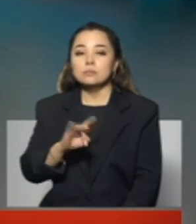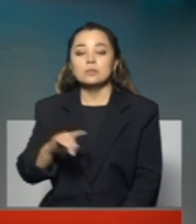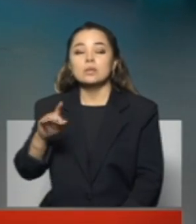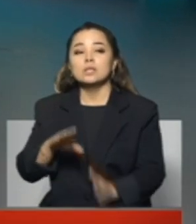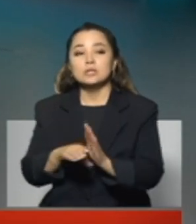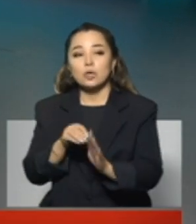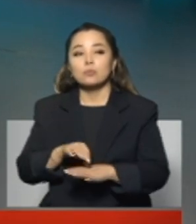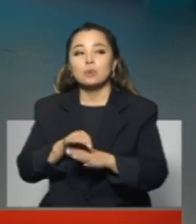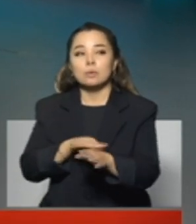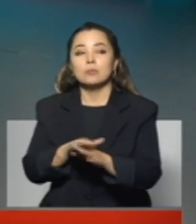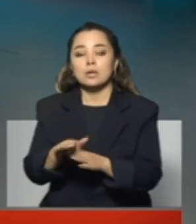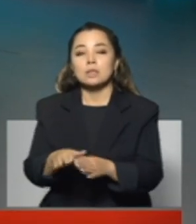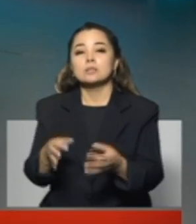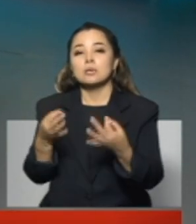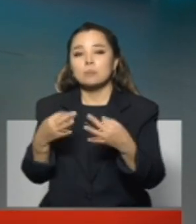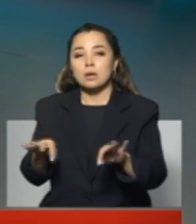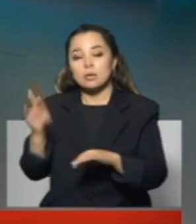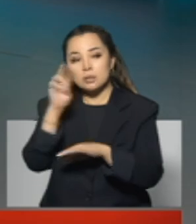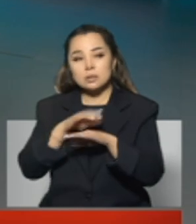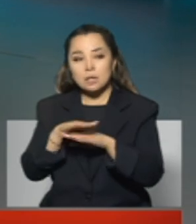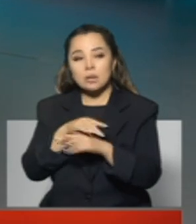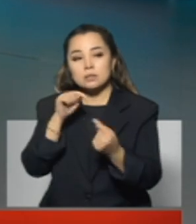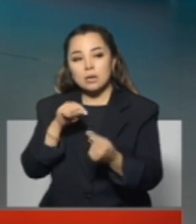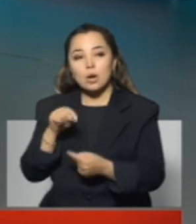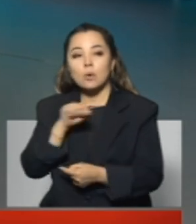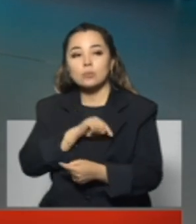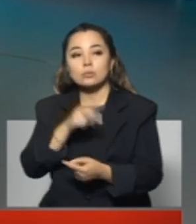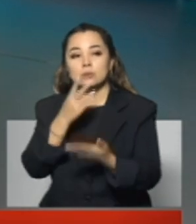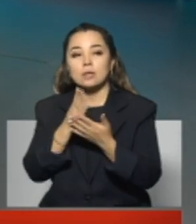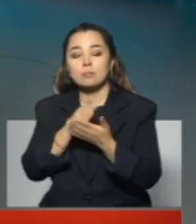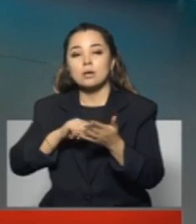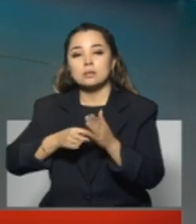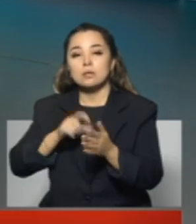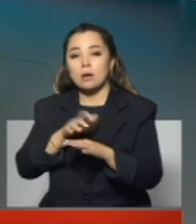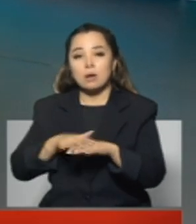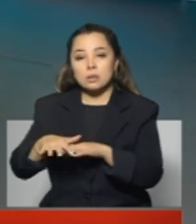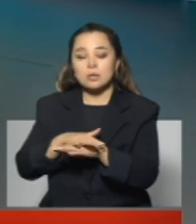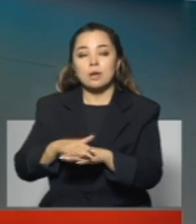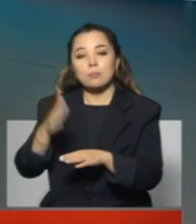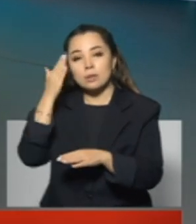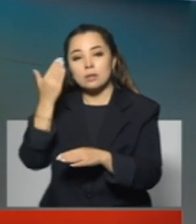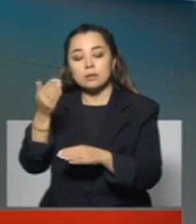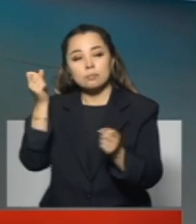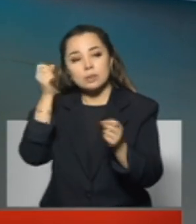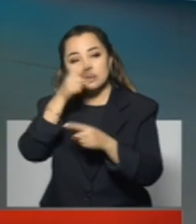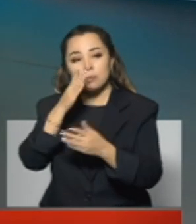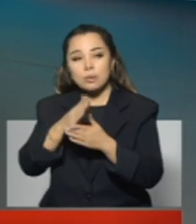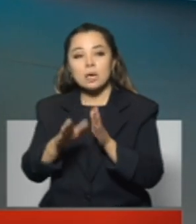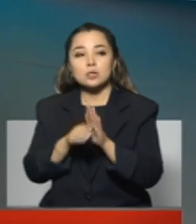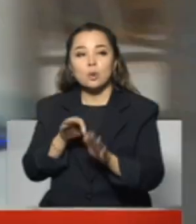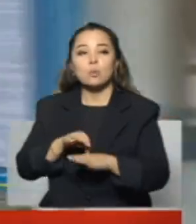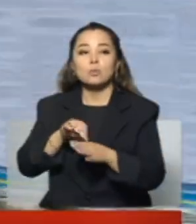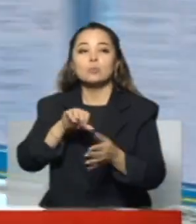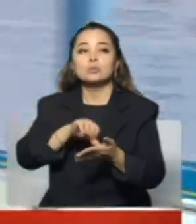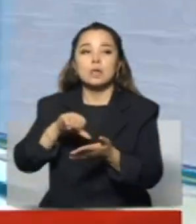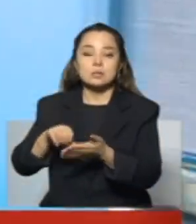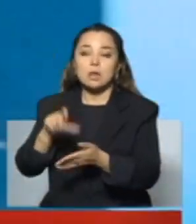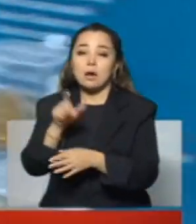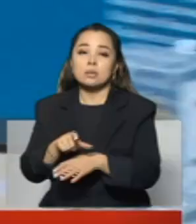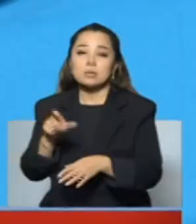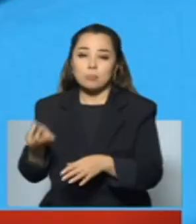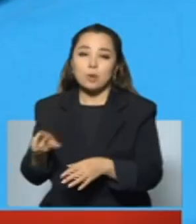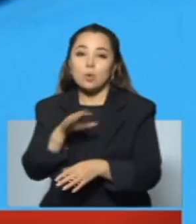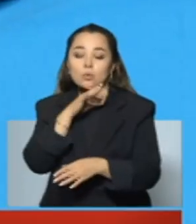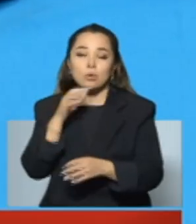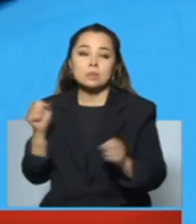Республикалық референдум демократиялық елдерге тән көрініс, мақсат халықтың пікірін білу. Референдум учаскелеріне